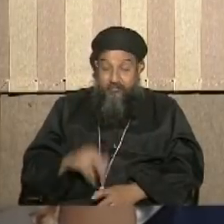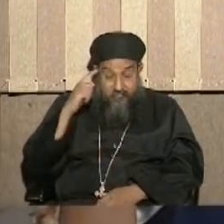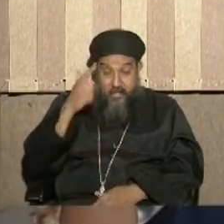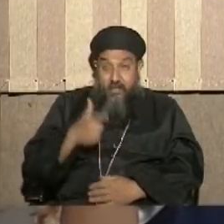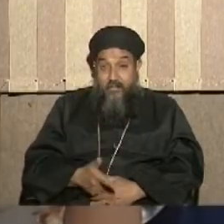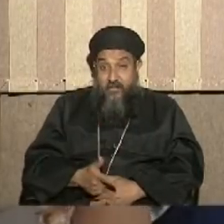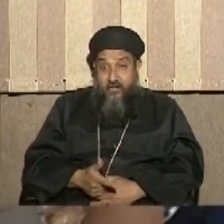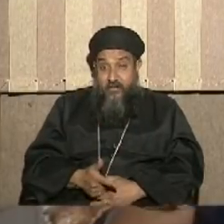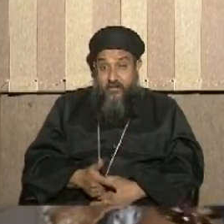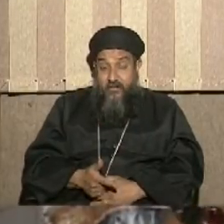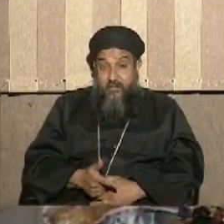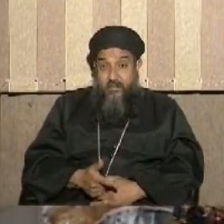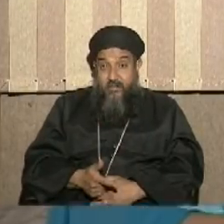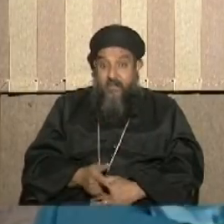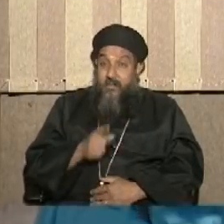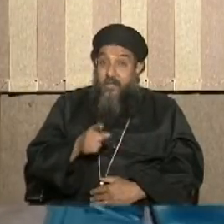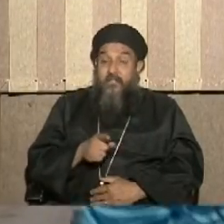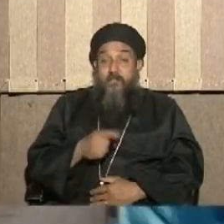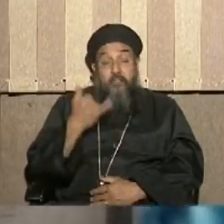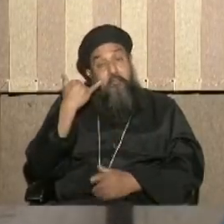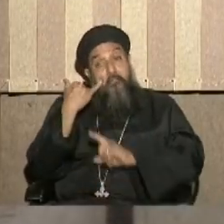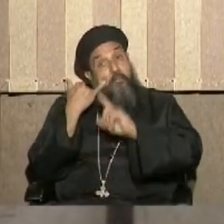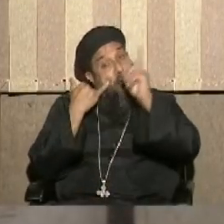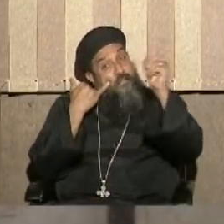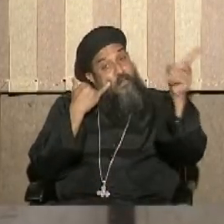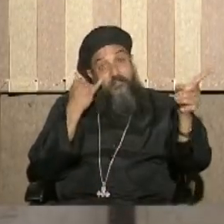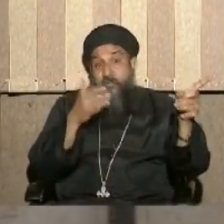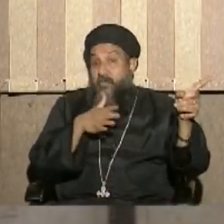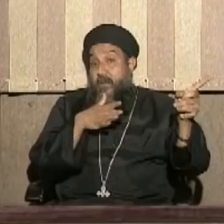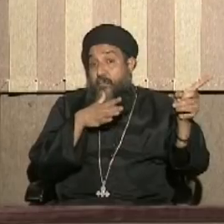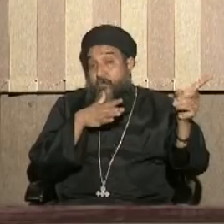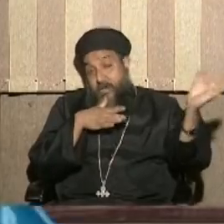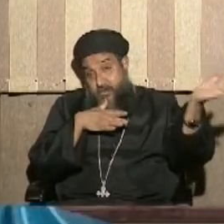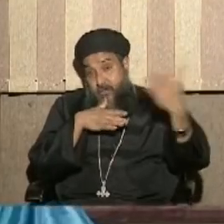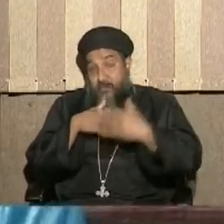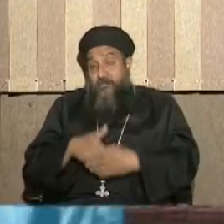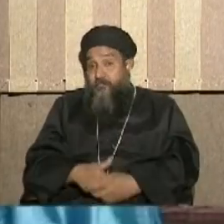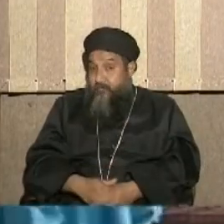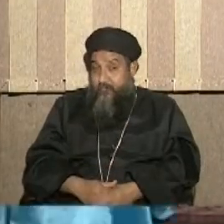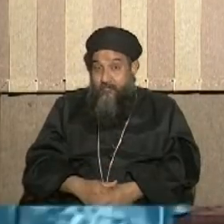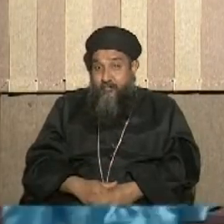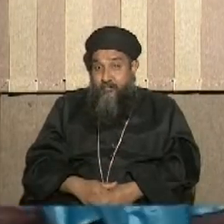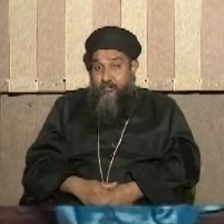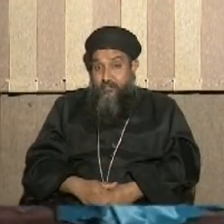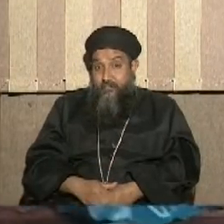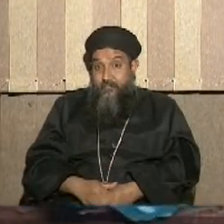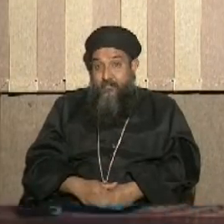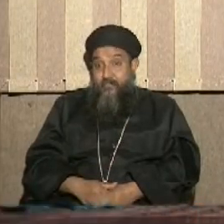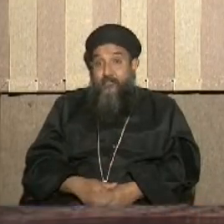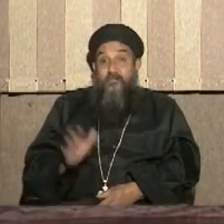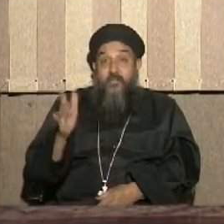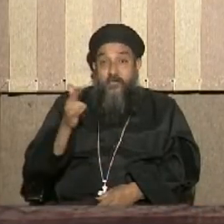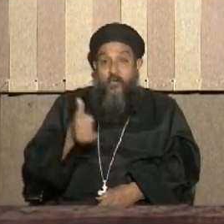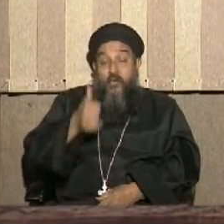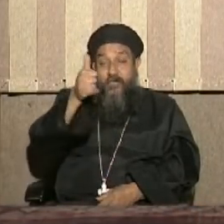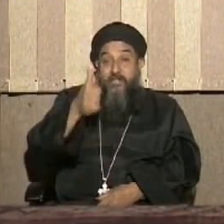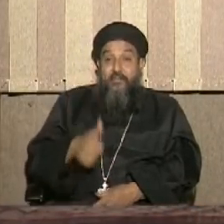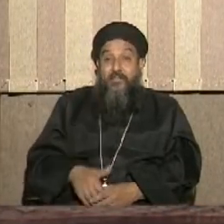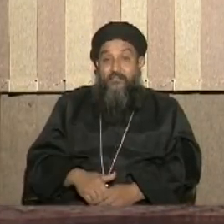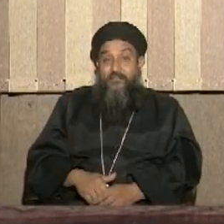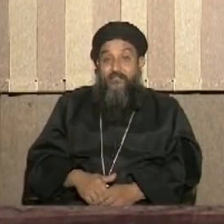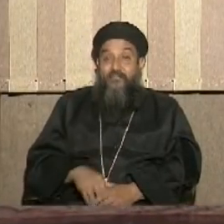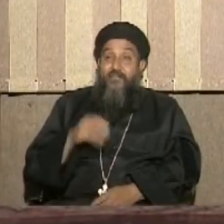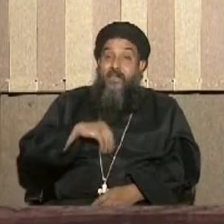عارف وقت ما عاوزهم تكلم الأب يوحنا يرجعوا. يا بخت إخواتي ماكسيموس